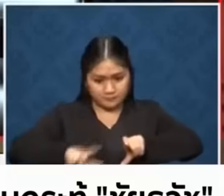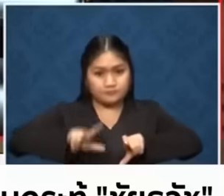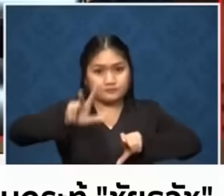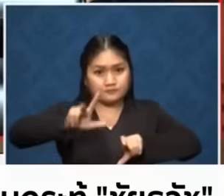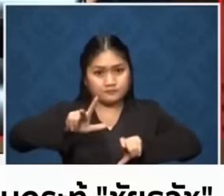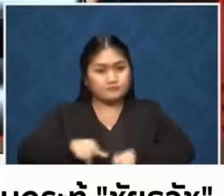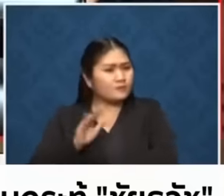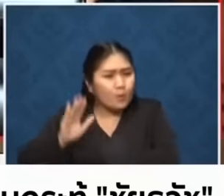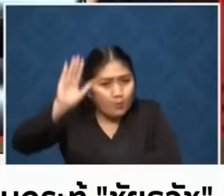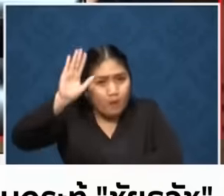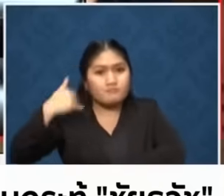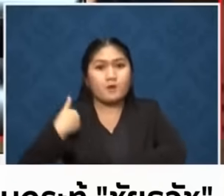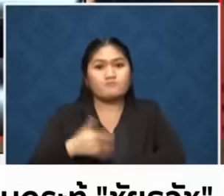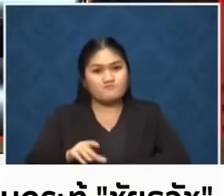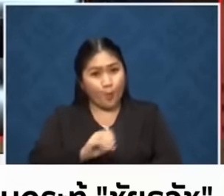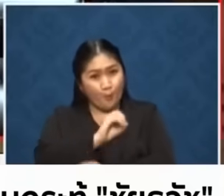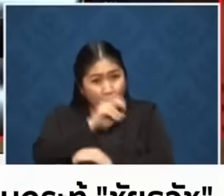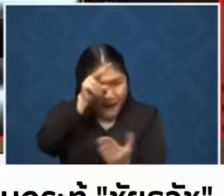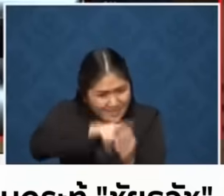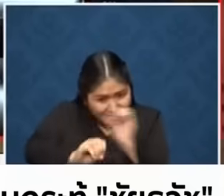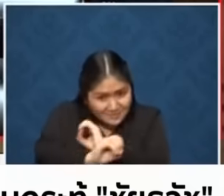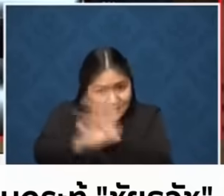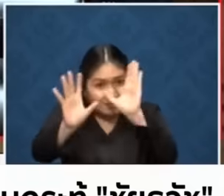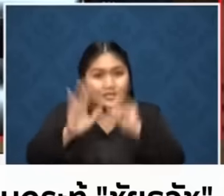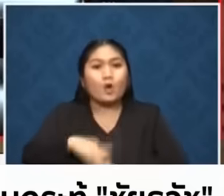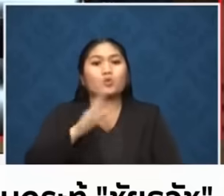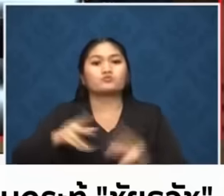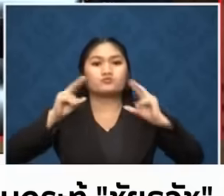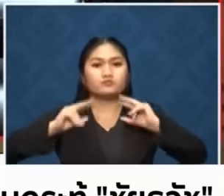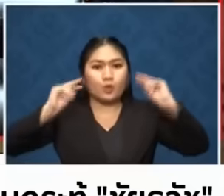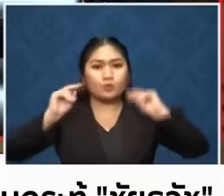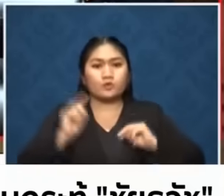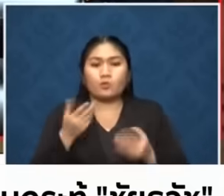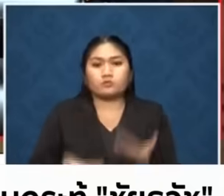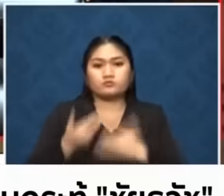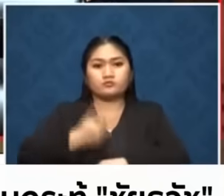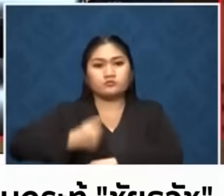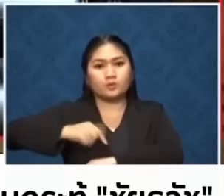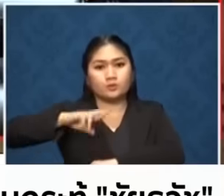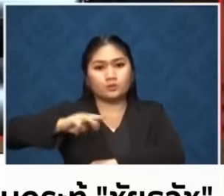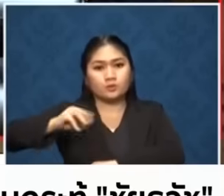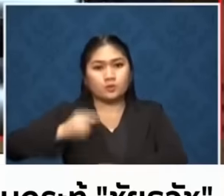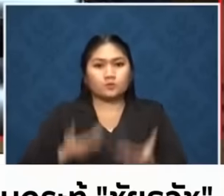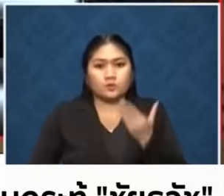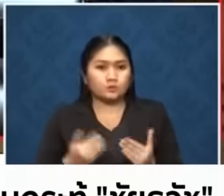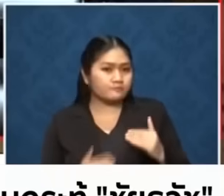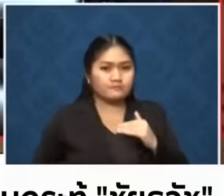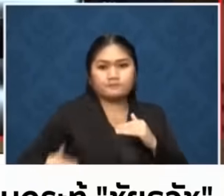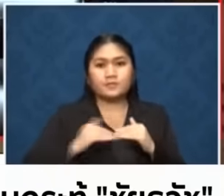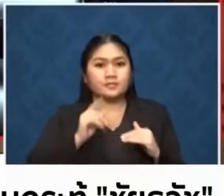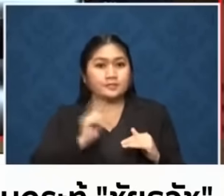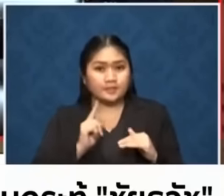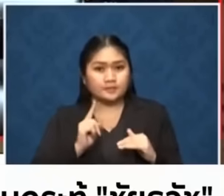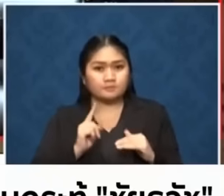คุณวิโรจน์กับคุณวัฒนานะฮะที่บอกว่าครบไม่ครบเนี่ยประธานพิเชษฐ์ก็เลยบอกว่าอ้าวก็ต้องอ่านข้อ151ให้รับทราบนะครับ